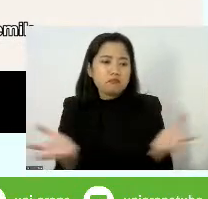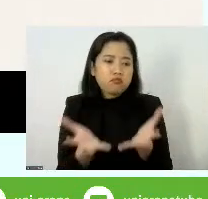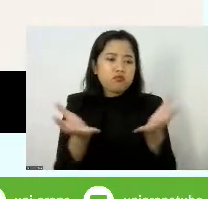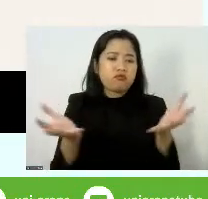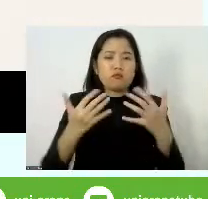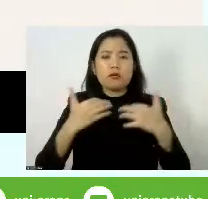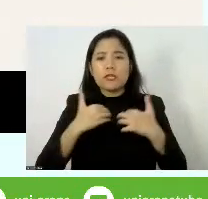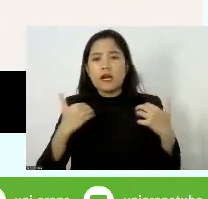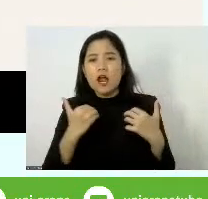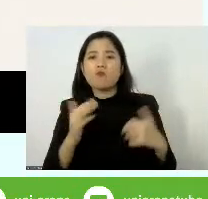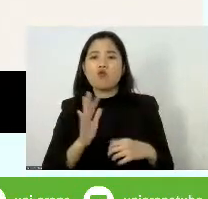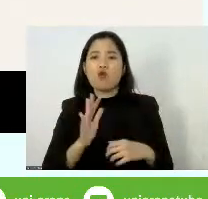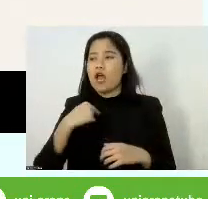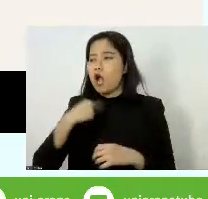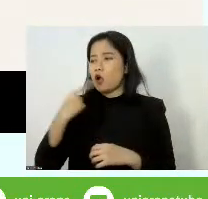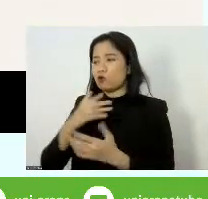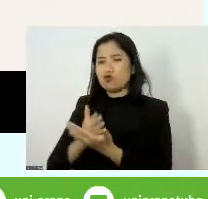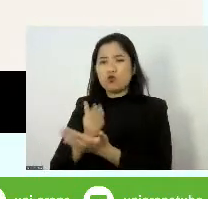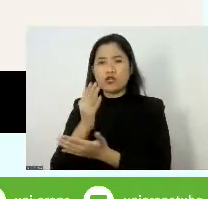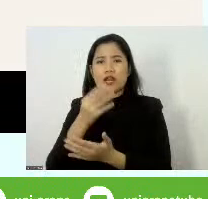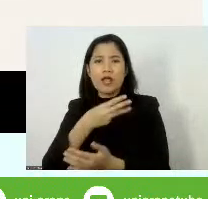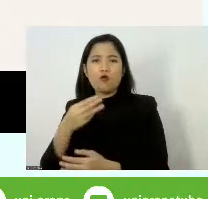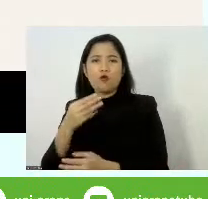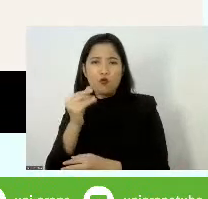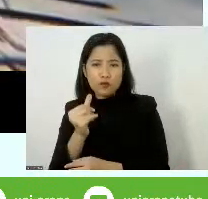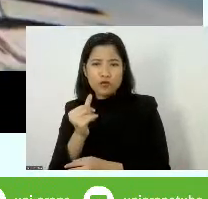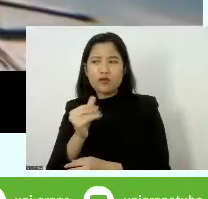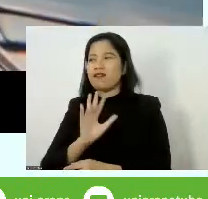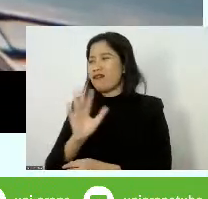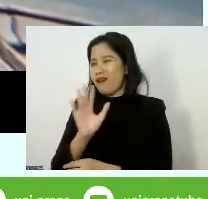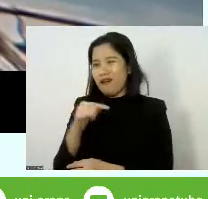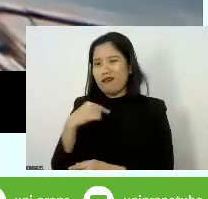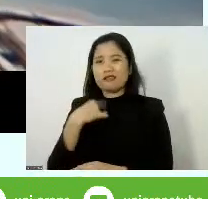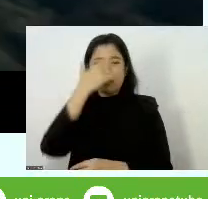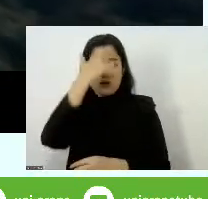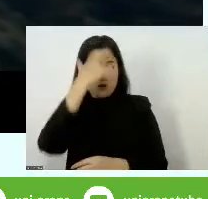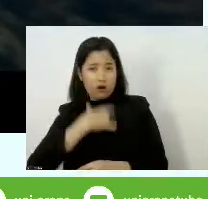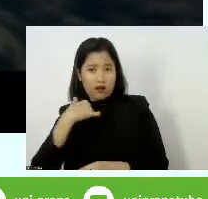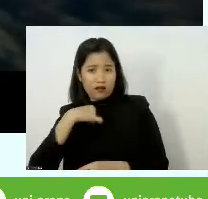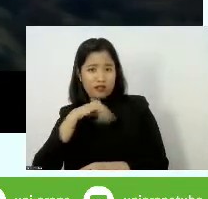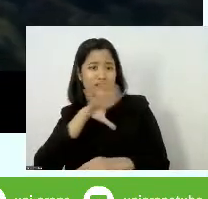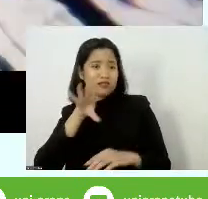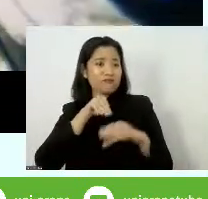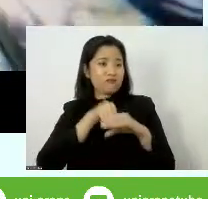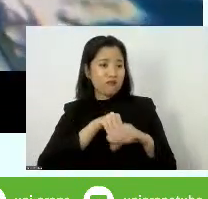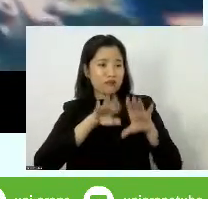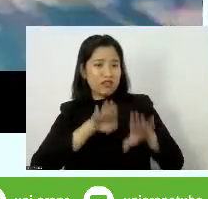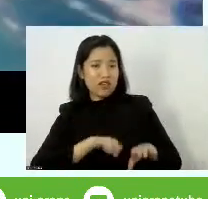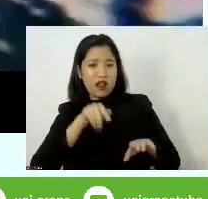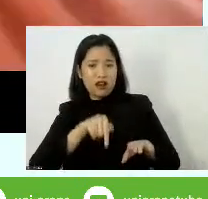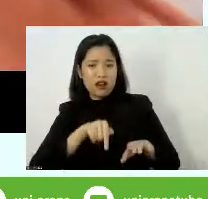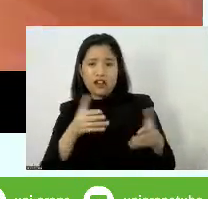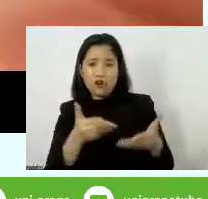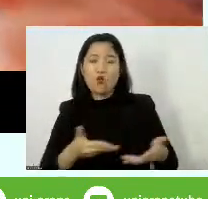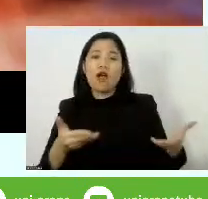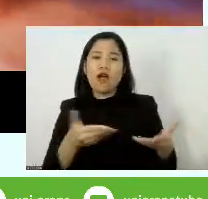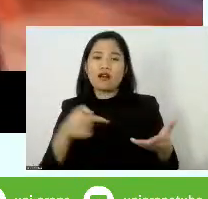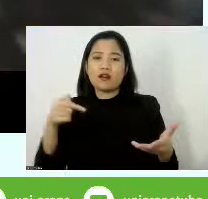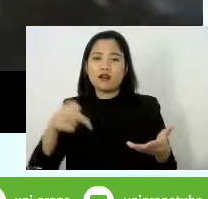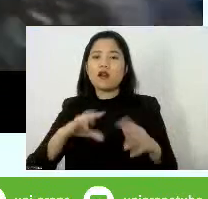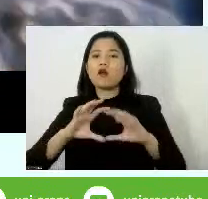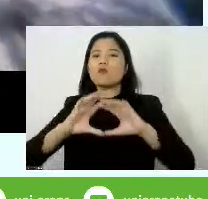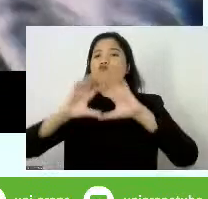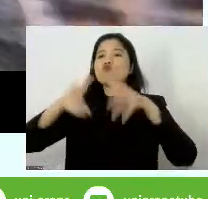gitu Halo aku anak ekonomi atau apa Enggak enggak mesti karena setiap kita yang tinggal di lingkungan bumi kita satu kok itu sebenarnya